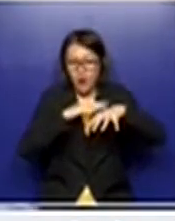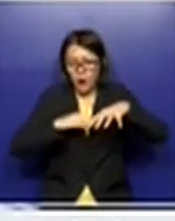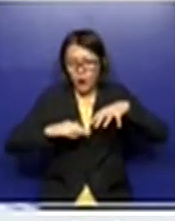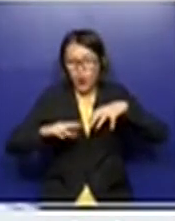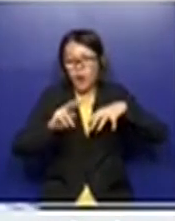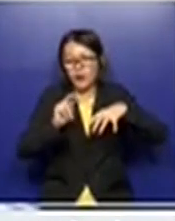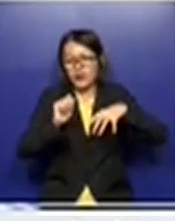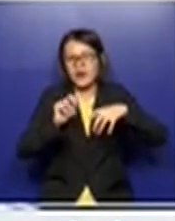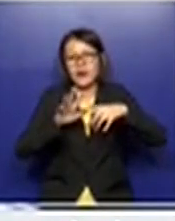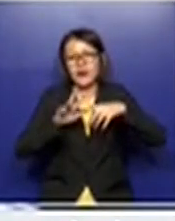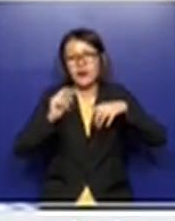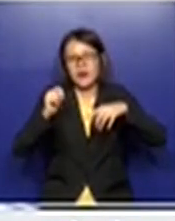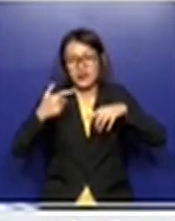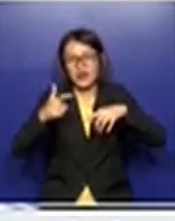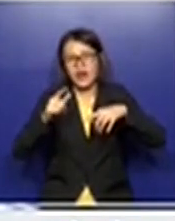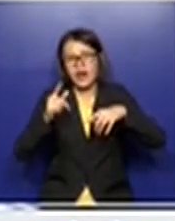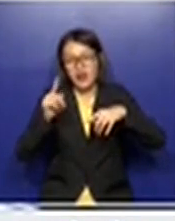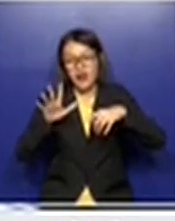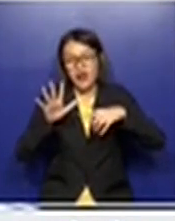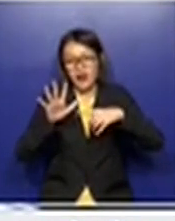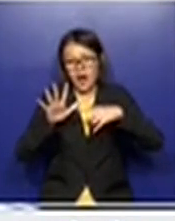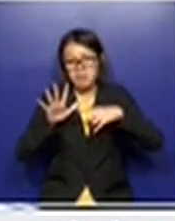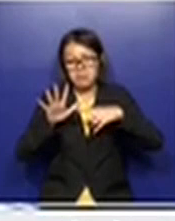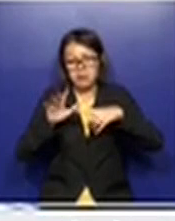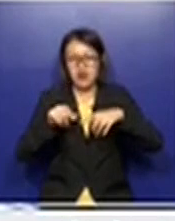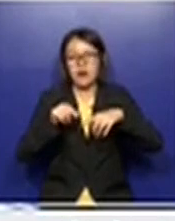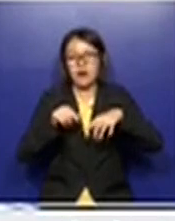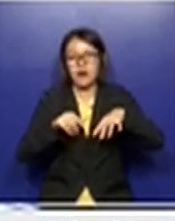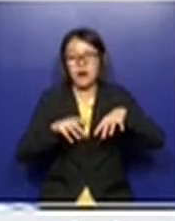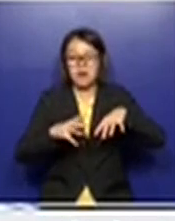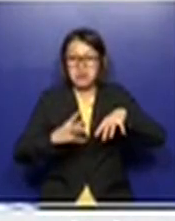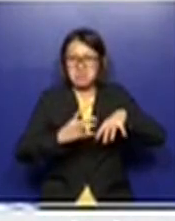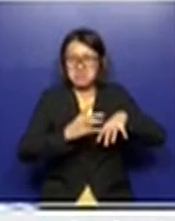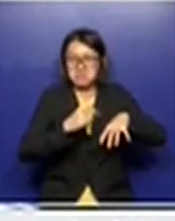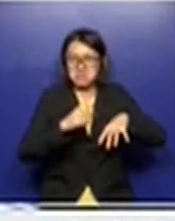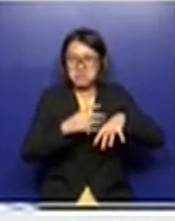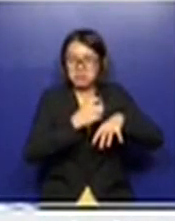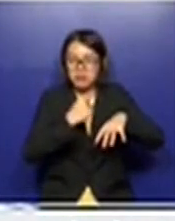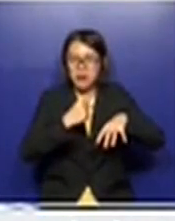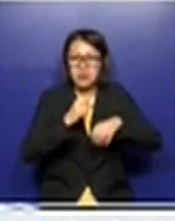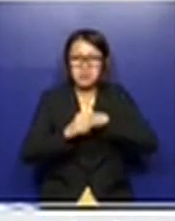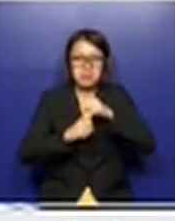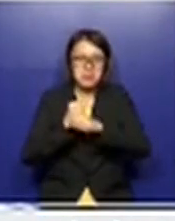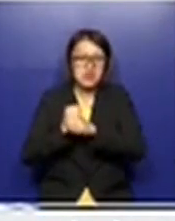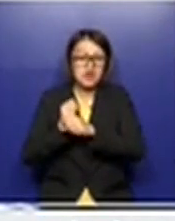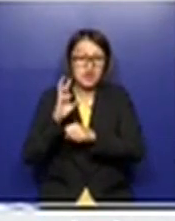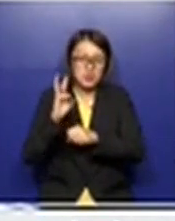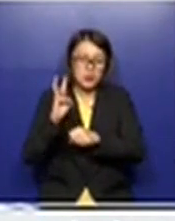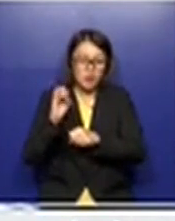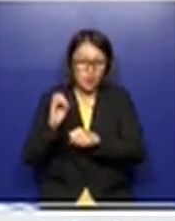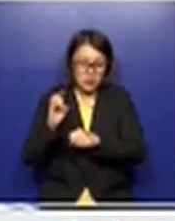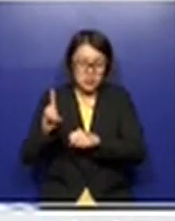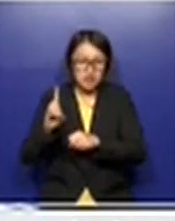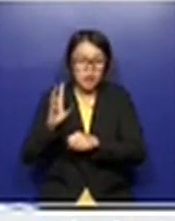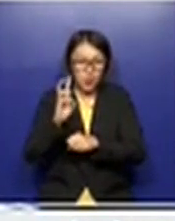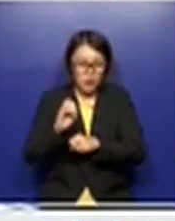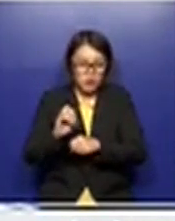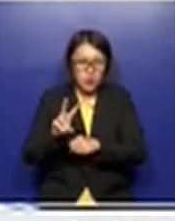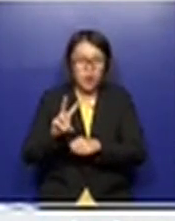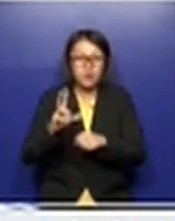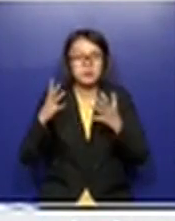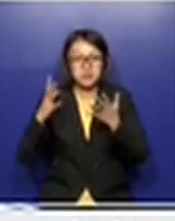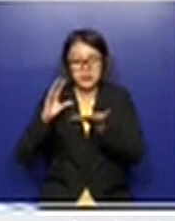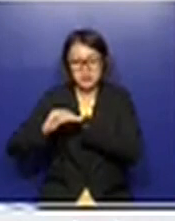ทลุงจำนวน900กว่าไร่ไม่เคยมีบันทึกตั้งแต่ปี61 62เขาไม่มี แต่ว่าผ